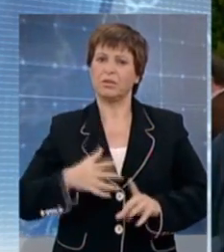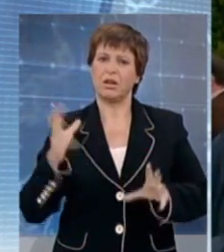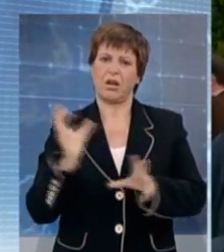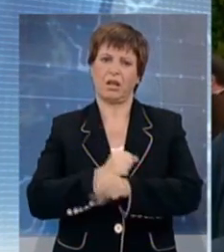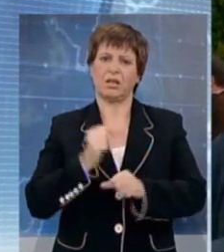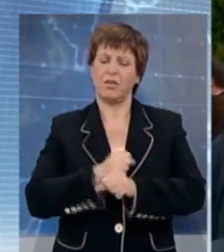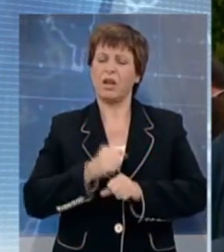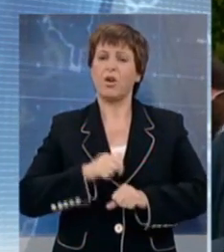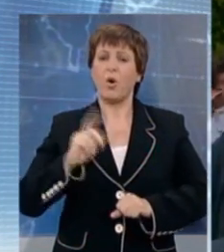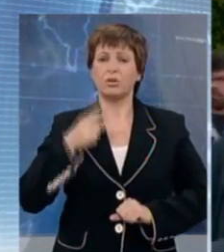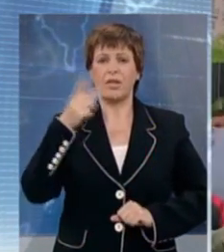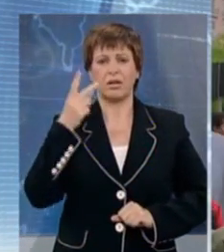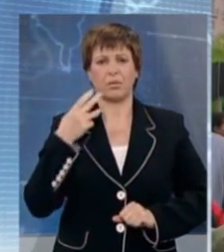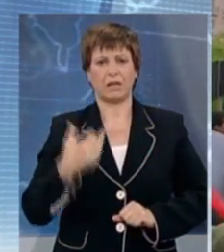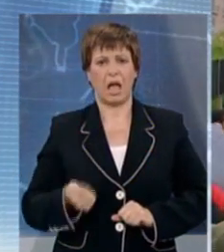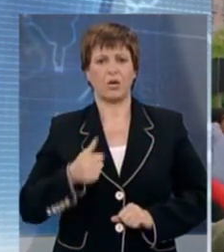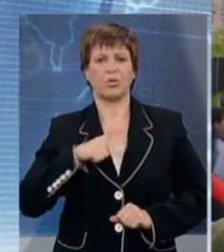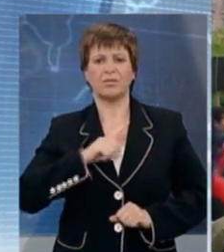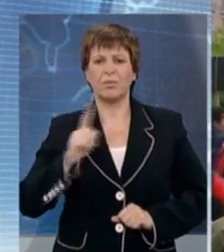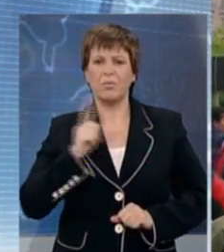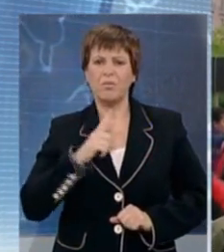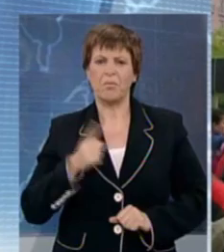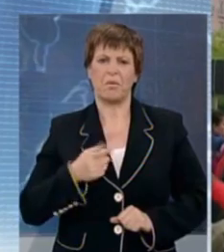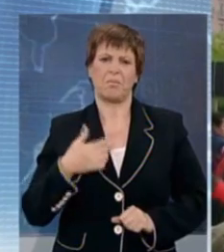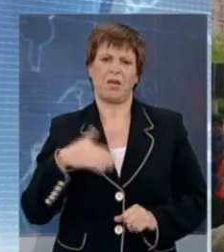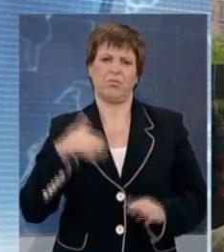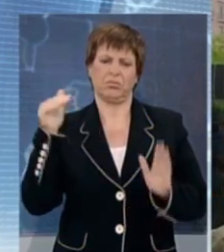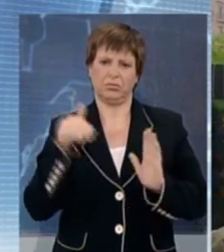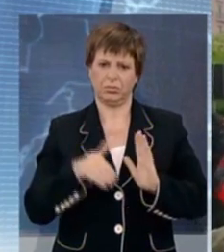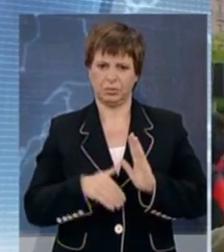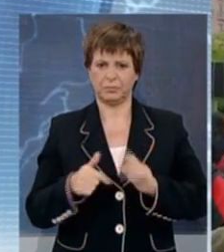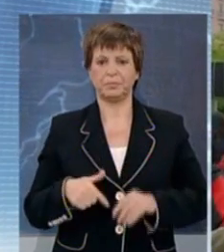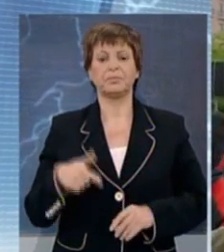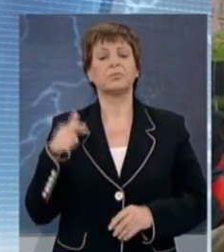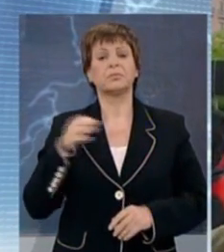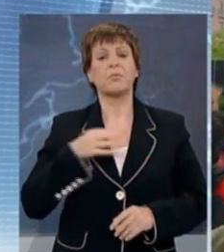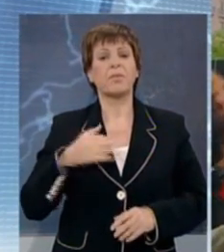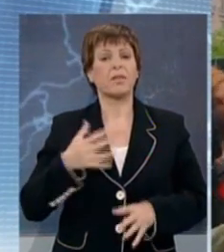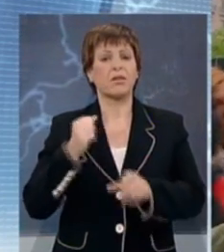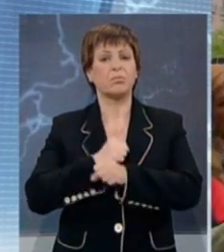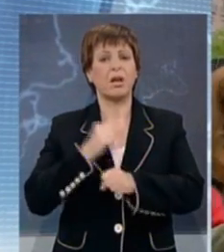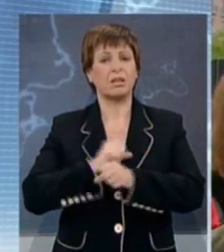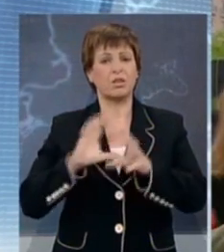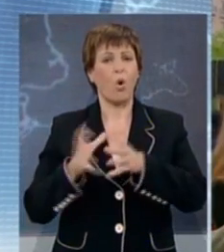φραγμό σε αυτή την πολιτική. Η εργατική τάξη της χώρας μας, μπροστά στην